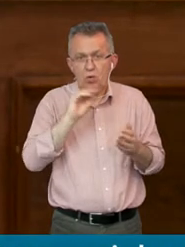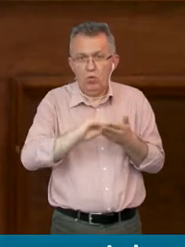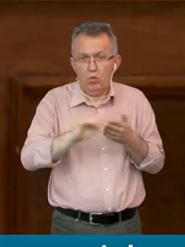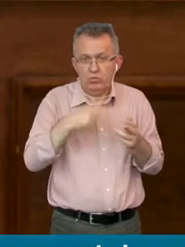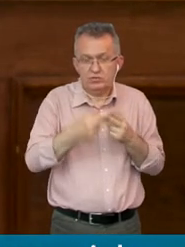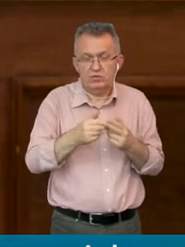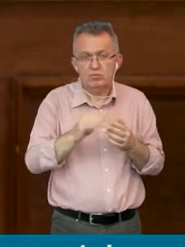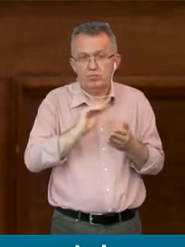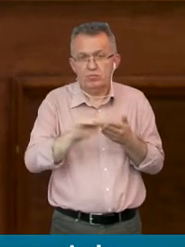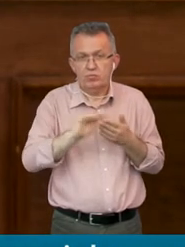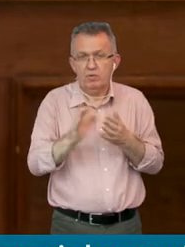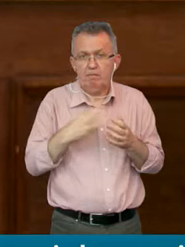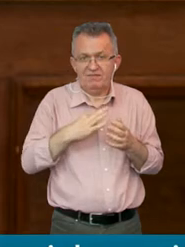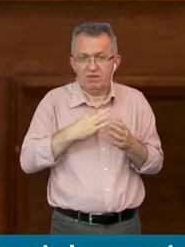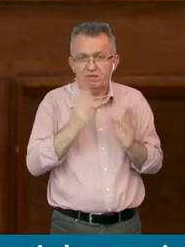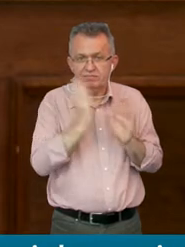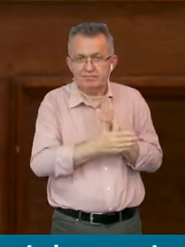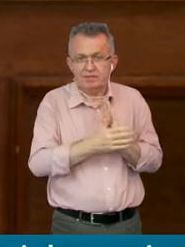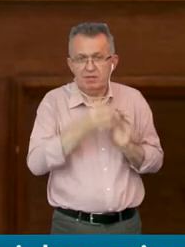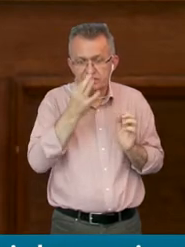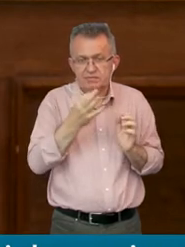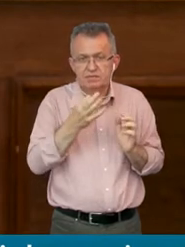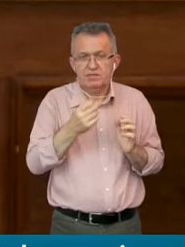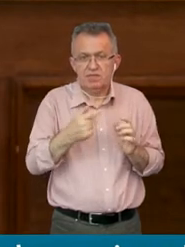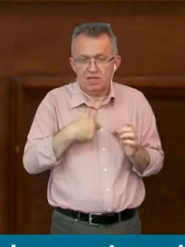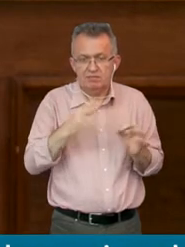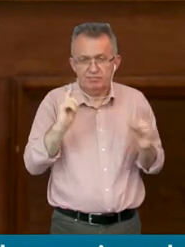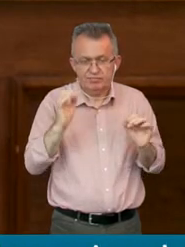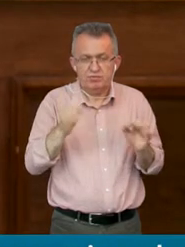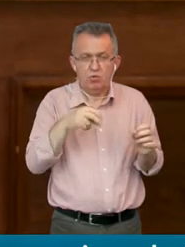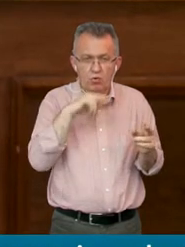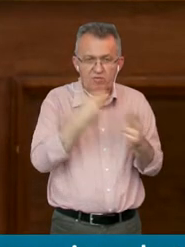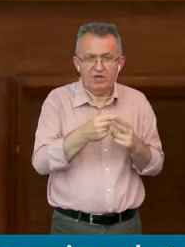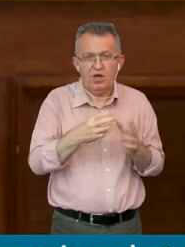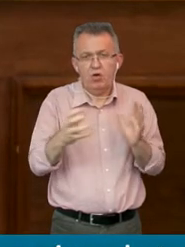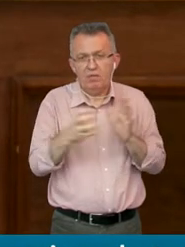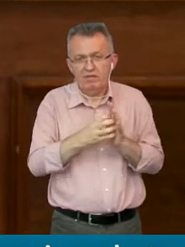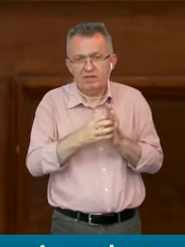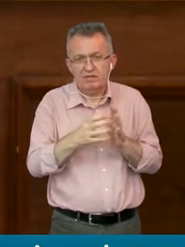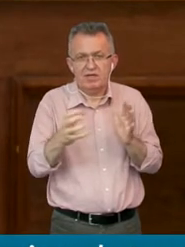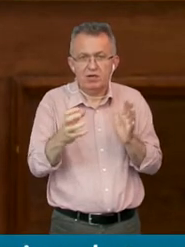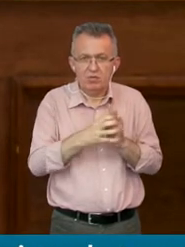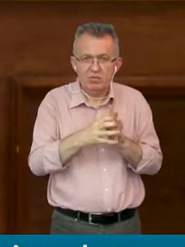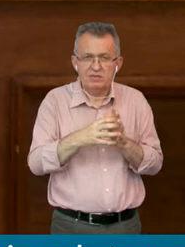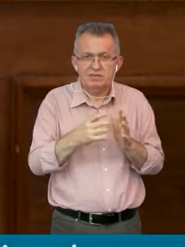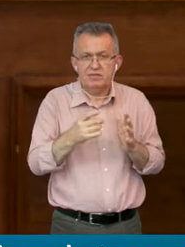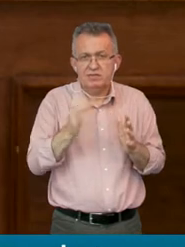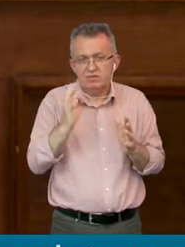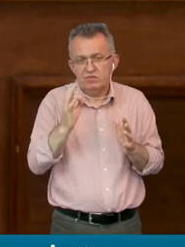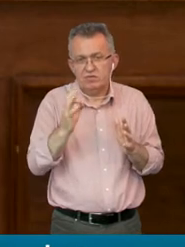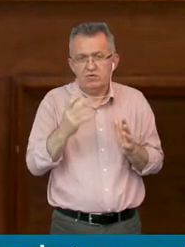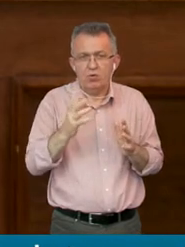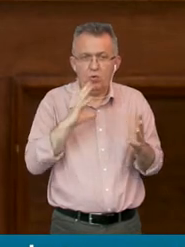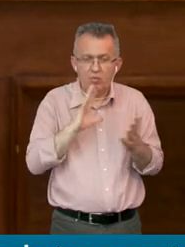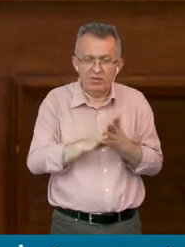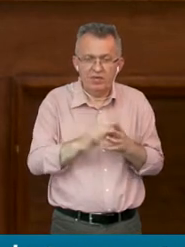odpisania, to piszcie wiadomości prywatne, wtedy na pewno zareaguję, natomiast komentarze no niech będą wyrazem głównie waszych